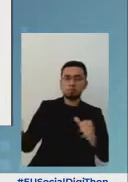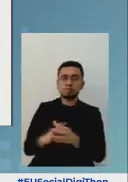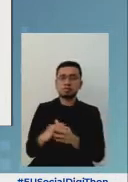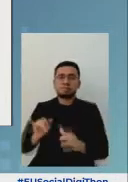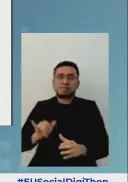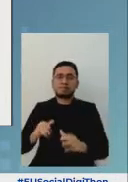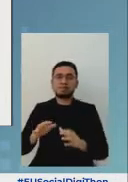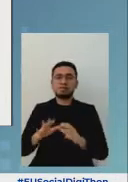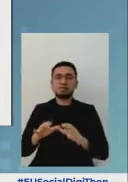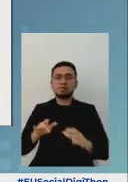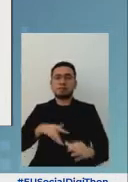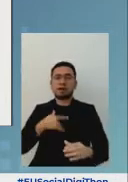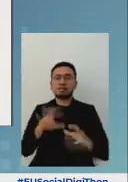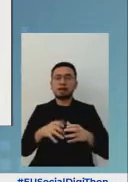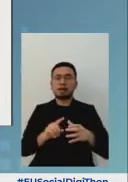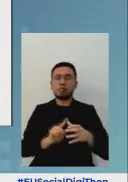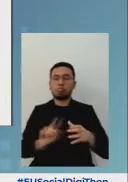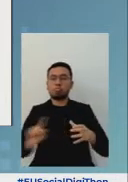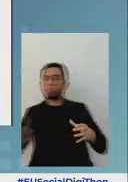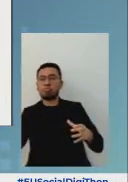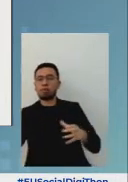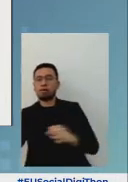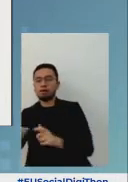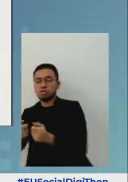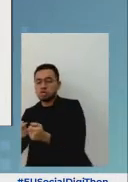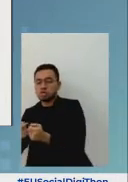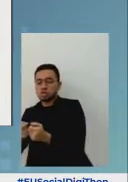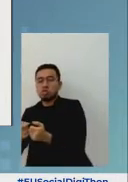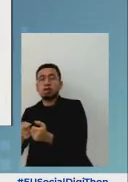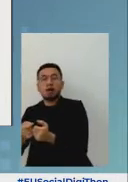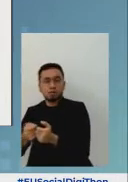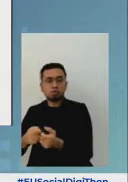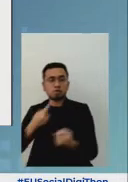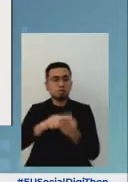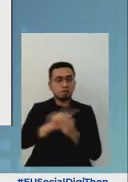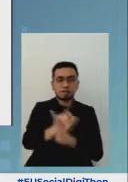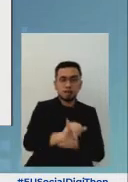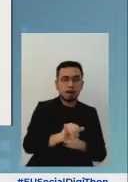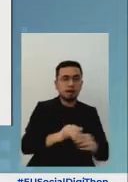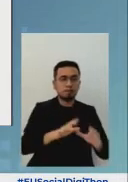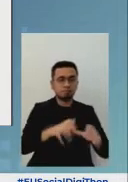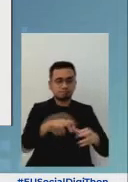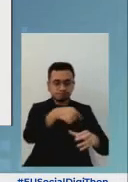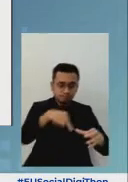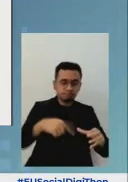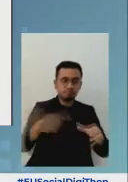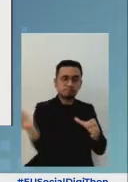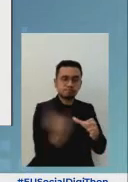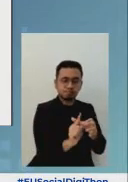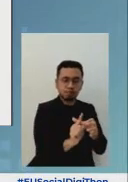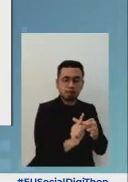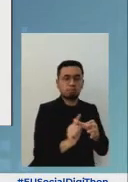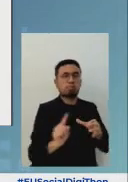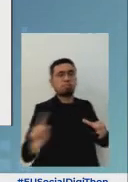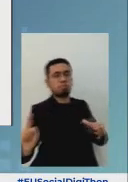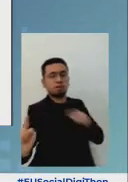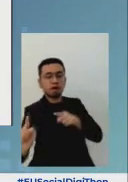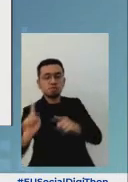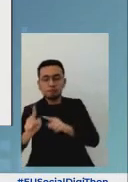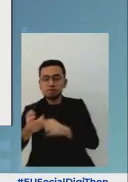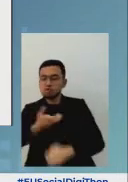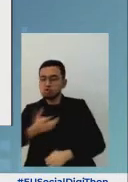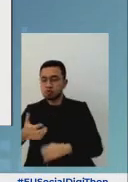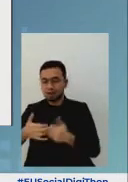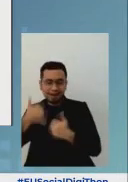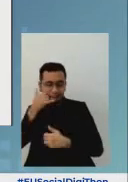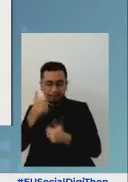dengan teman-teman kita karena mereka nggak asik lagi, lebih asik sama gadget, wah, itu udah sesuatu yang mengkhawatirkan, adik-adik, ya. Itu harus